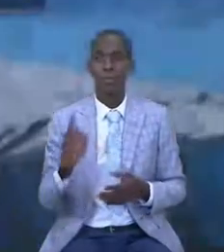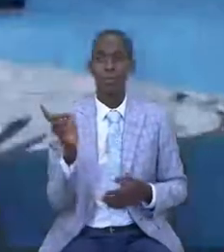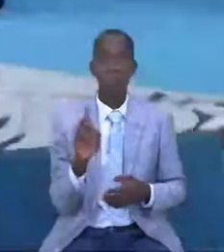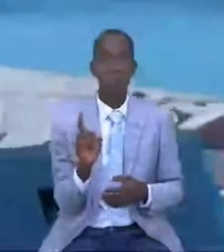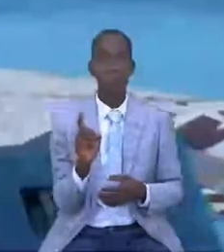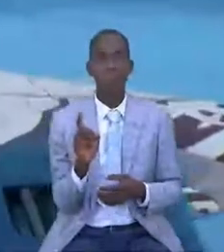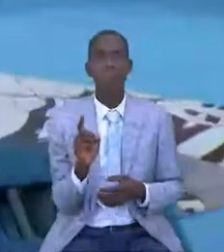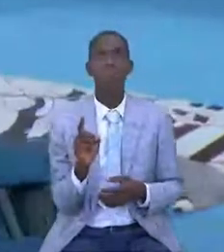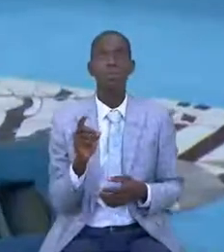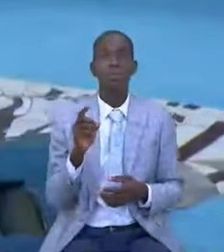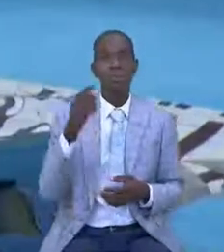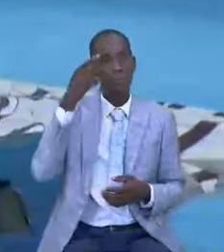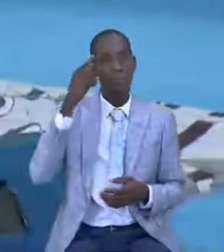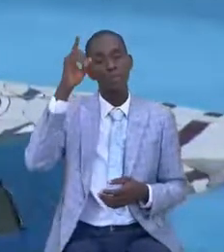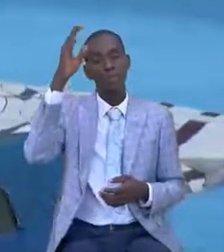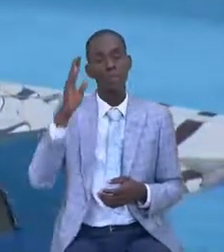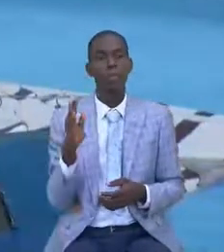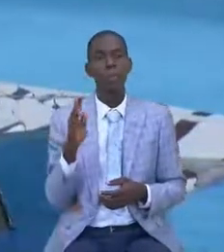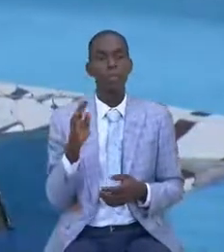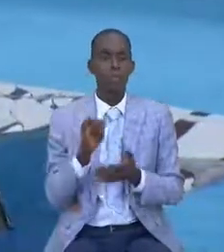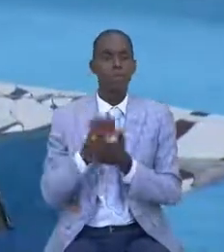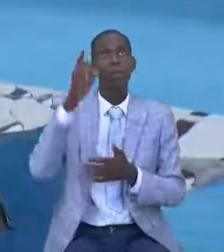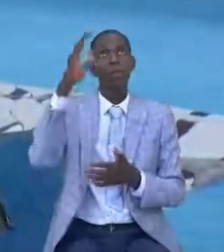Philippiens 2, verset 9.